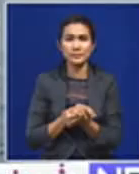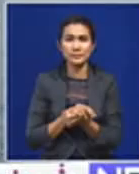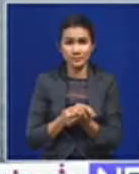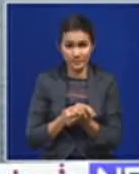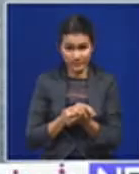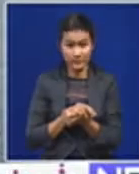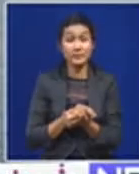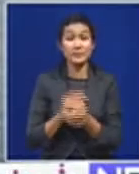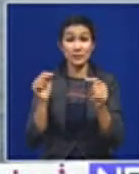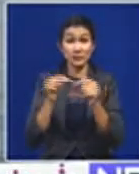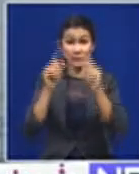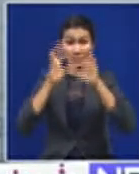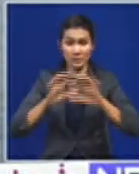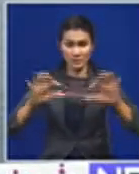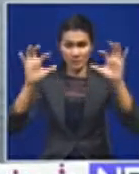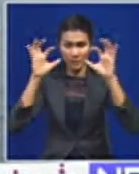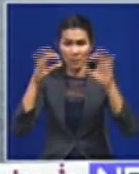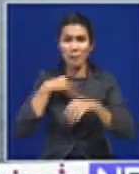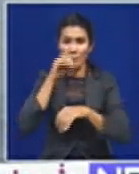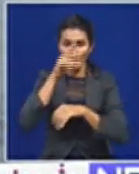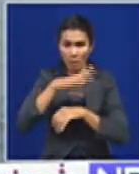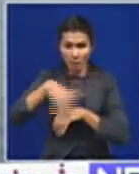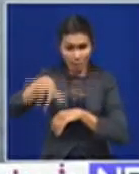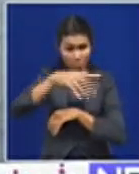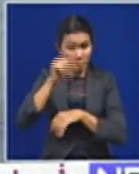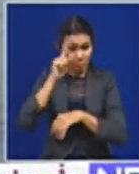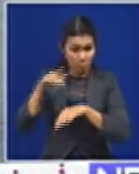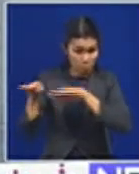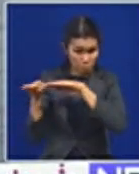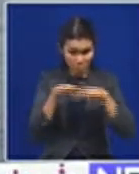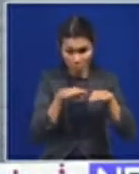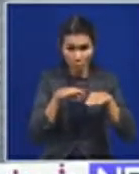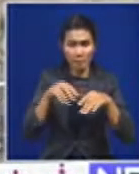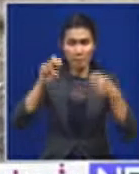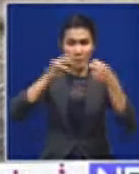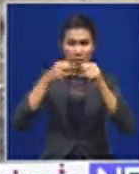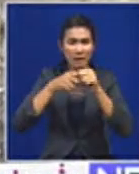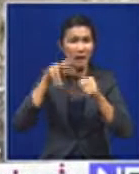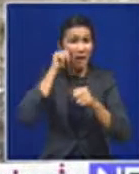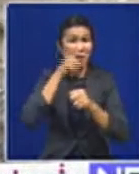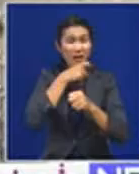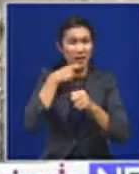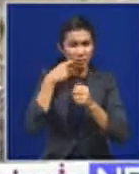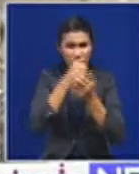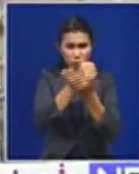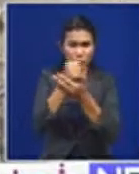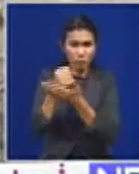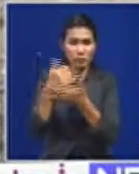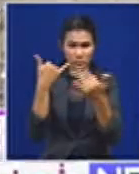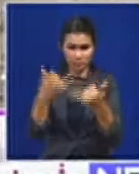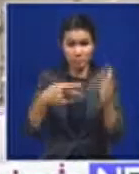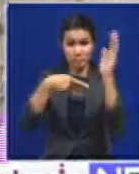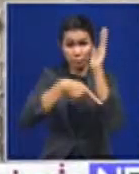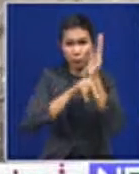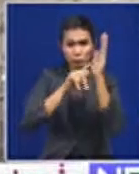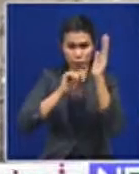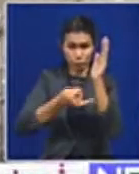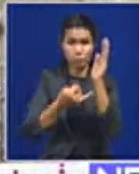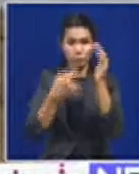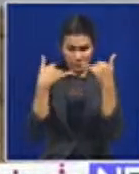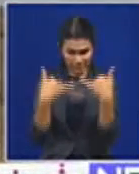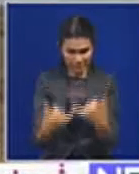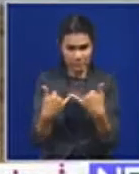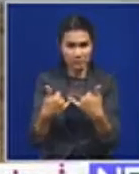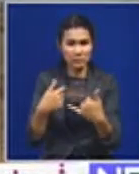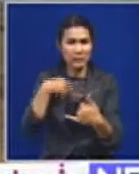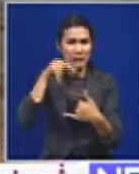จากที่รัฐบาลได้สั่งการให้เตรียมการรับมือและแก้ไขปัญหาภัยแล้งในส่วนของจังหวัดประจวบคีรีขันธ์ที่ผ่านมาปริม